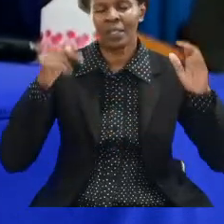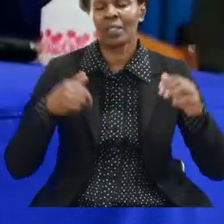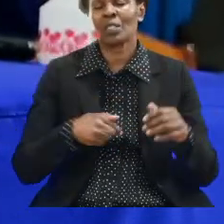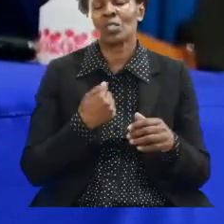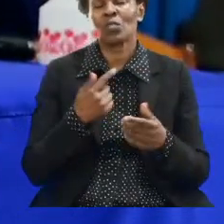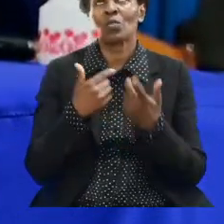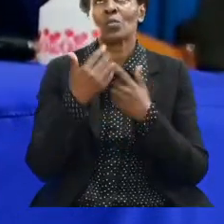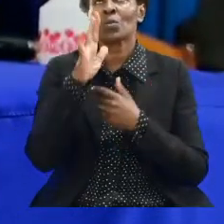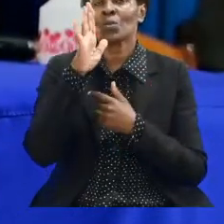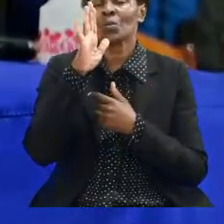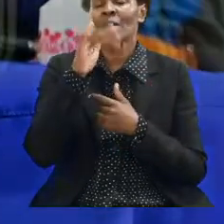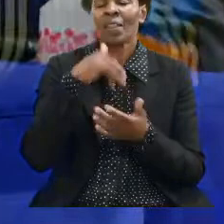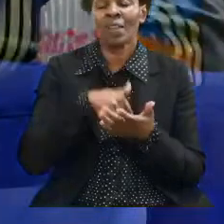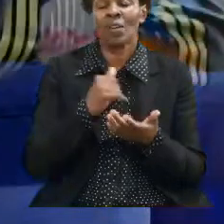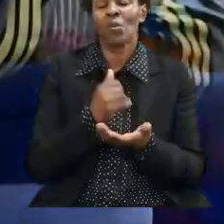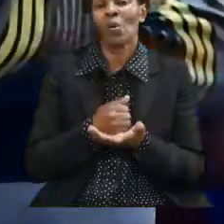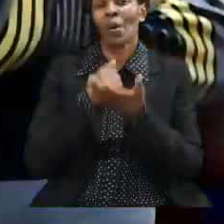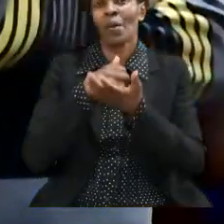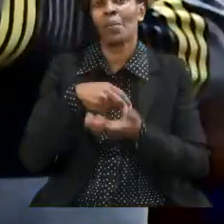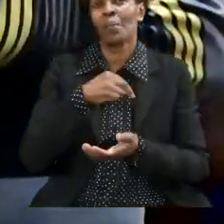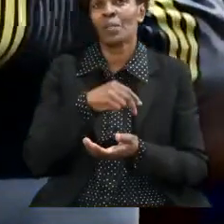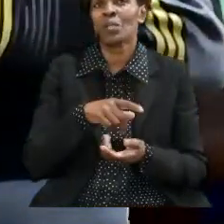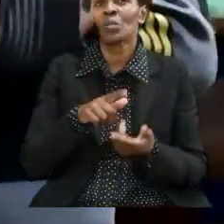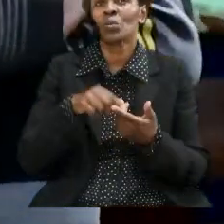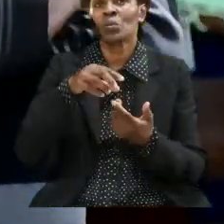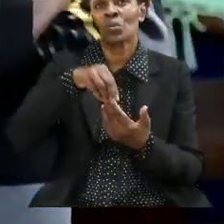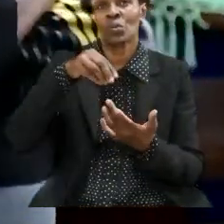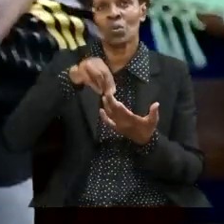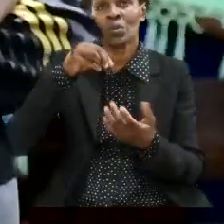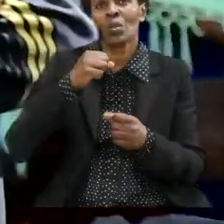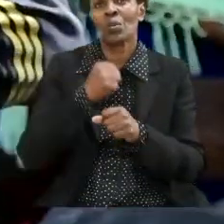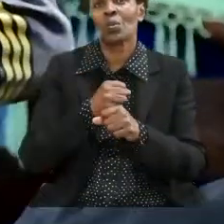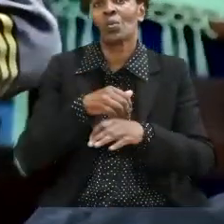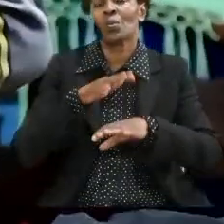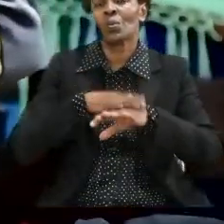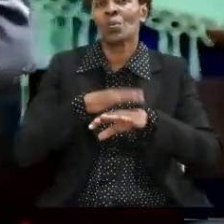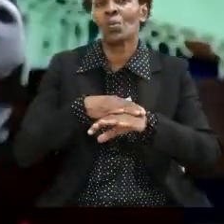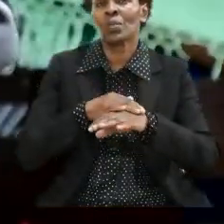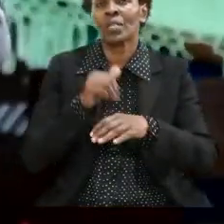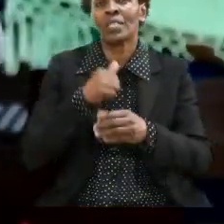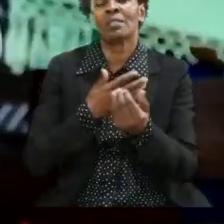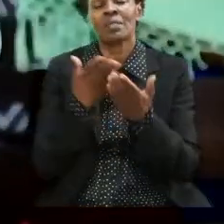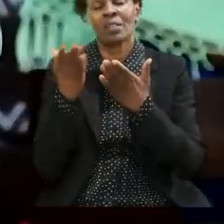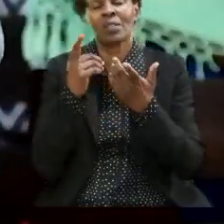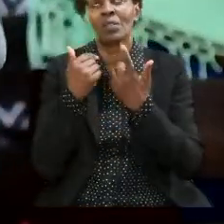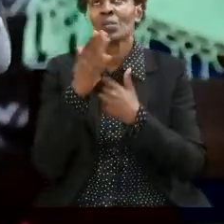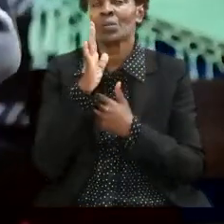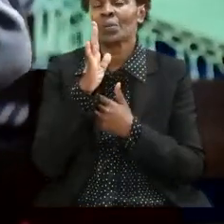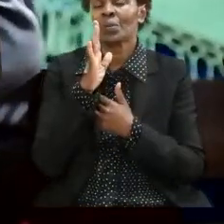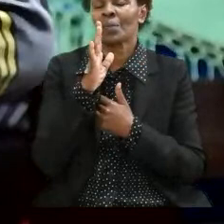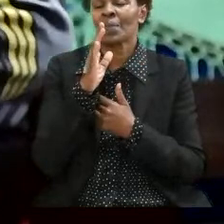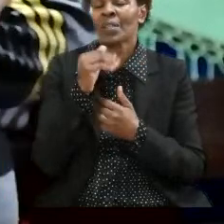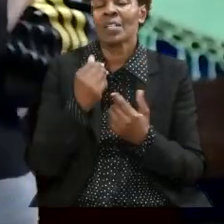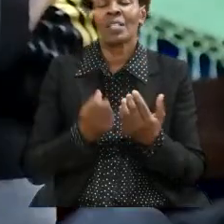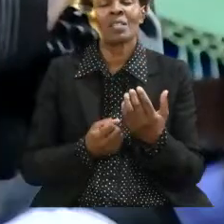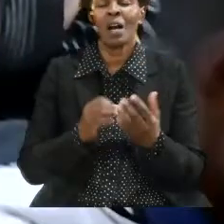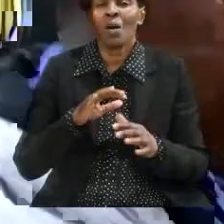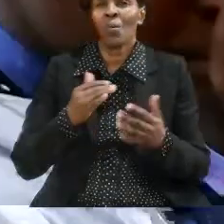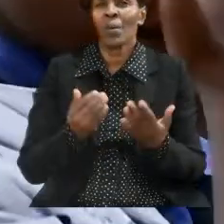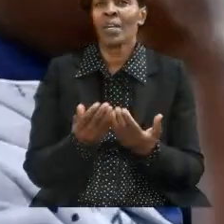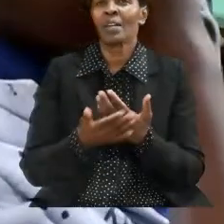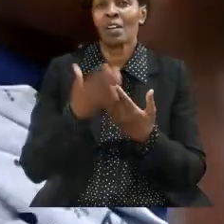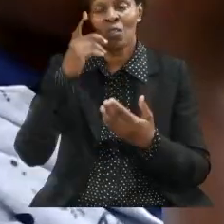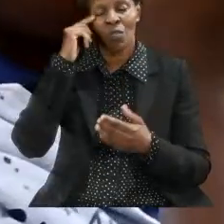nigetha ututeithie gucagura gwikaga wega utungata-ini witu ureri-ini riria tukurera